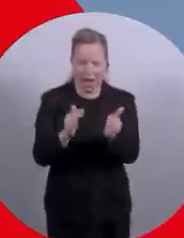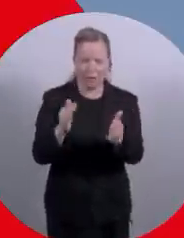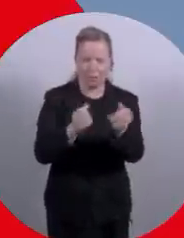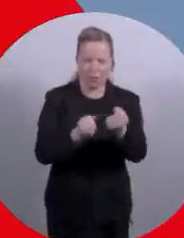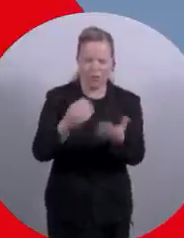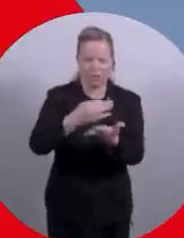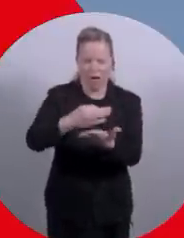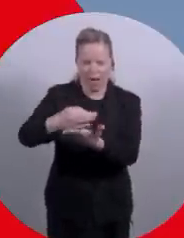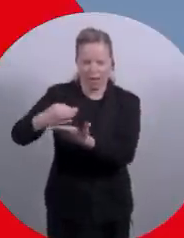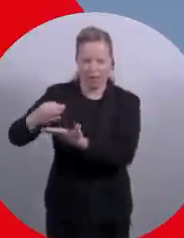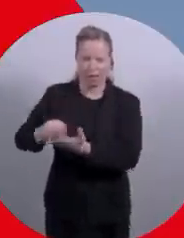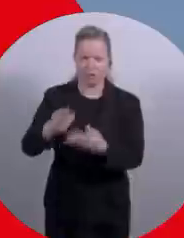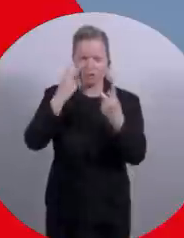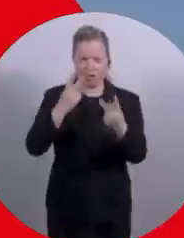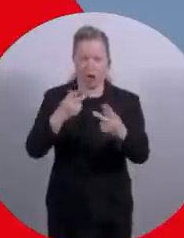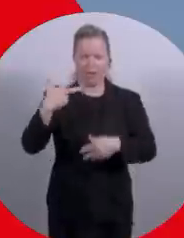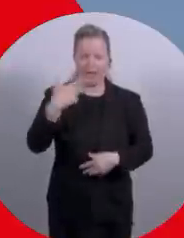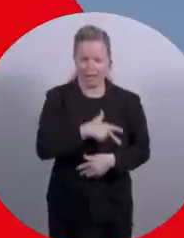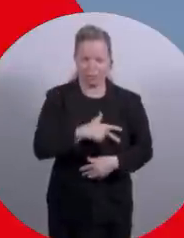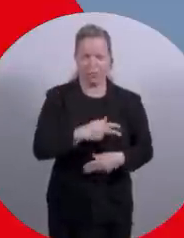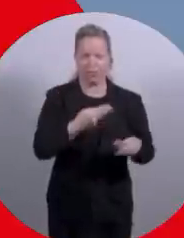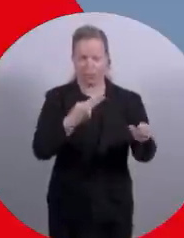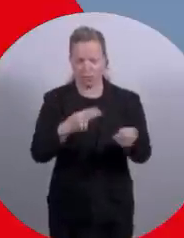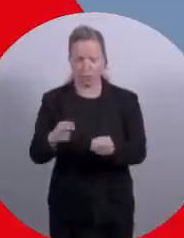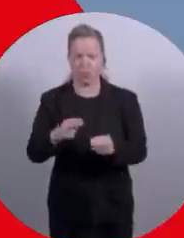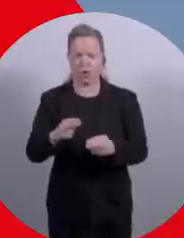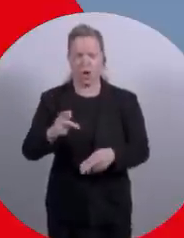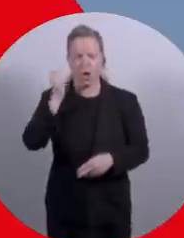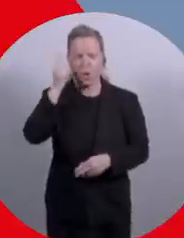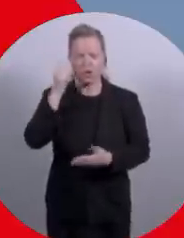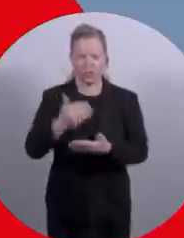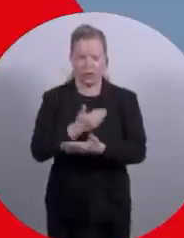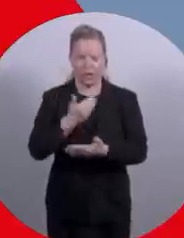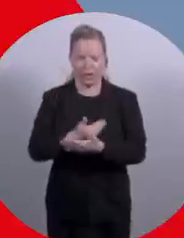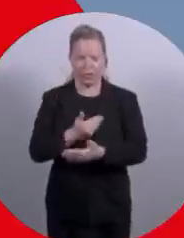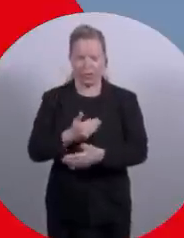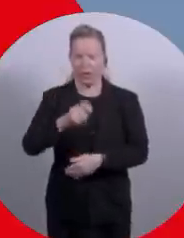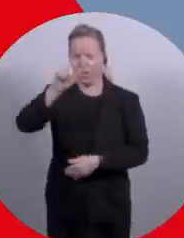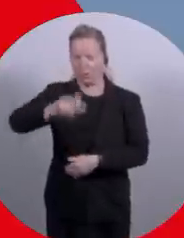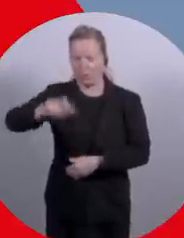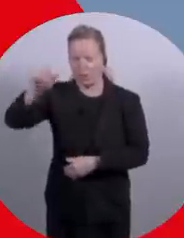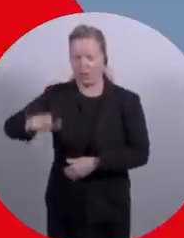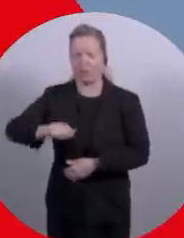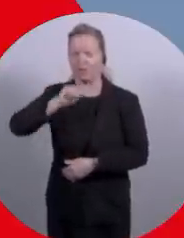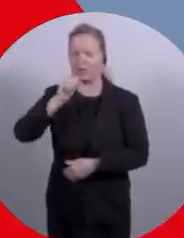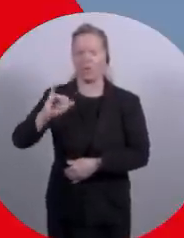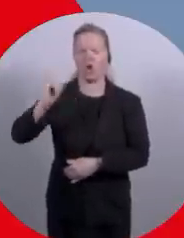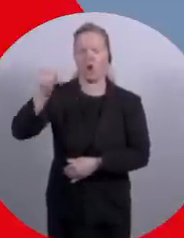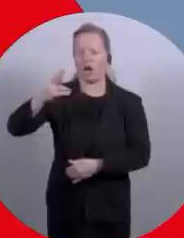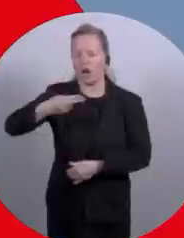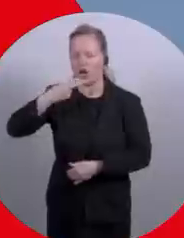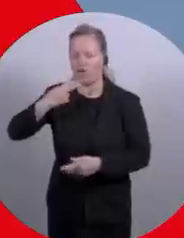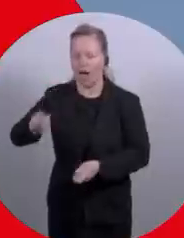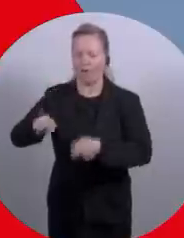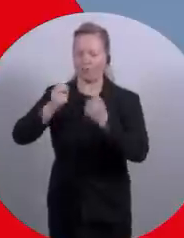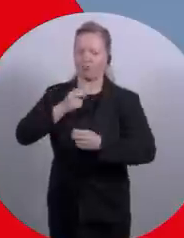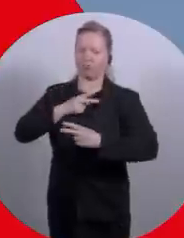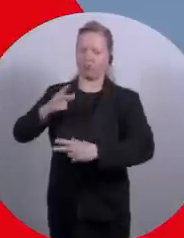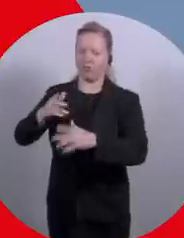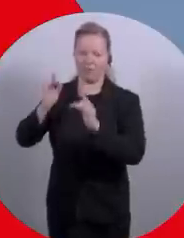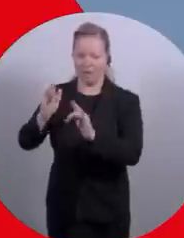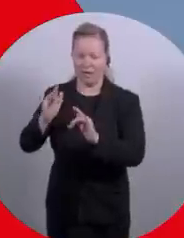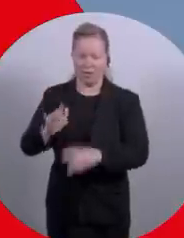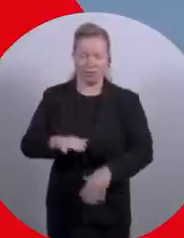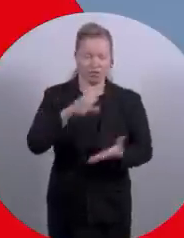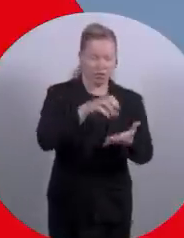dass man schaut dass die SPÖ wieder zur logischen Vertretung von denjenigen wird die nicht im goldenen Löffel im Mund aufgewachsen sind von Stadt bis Land von